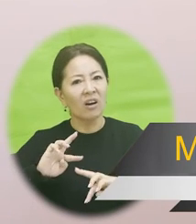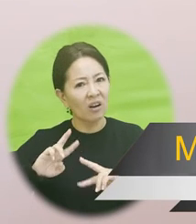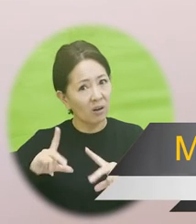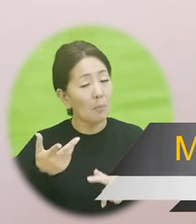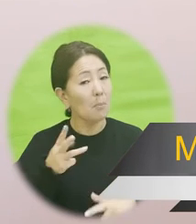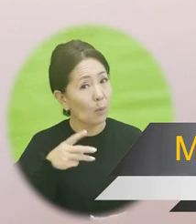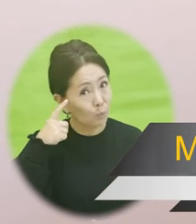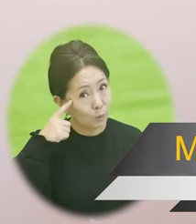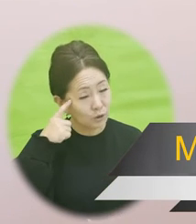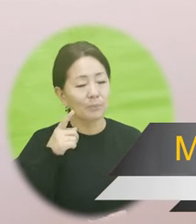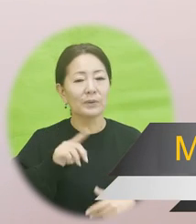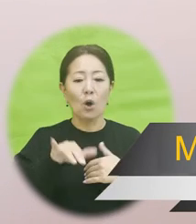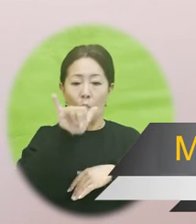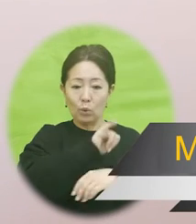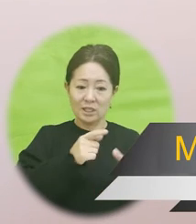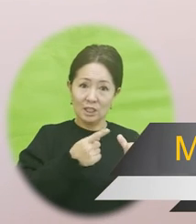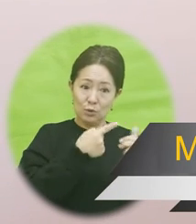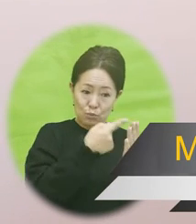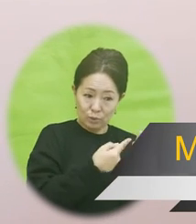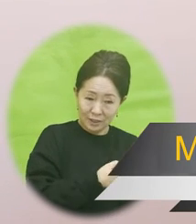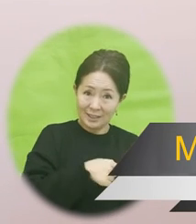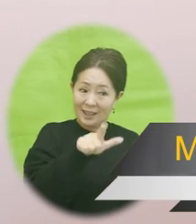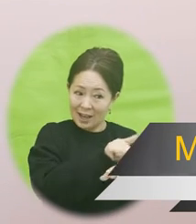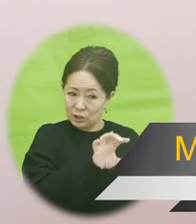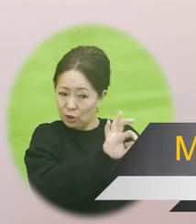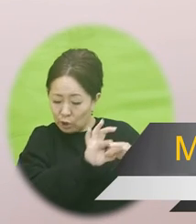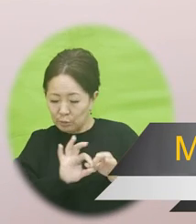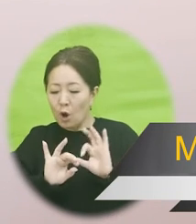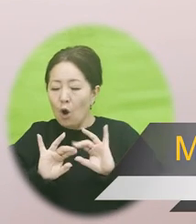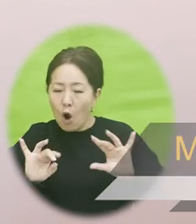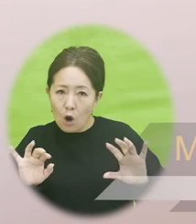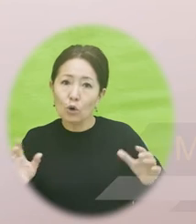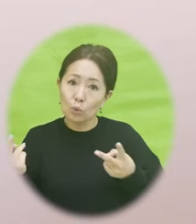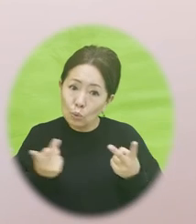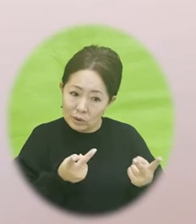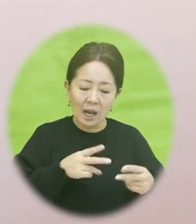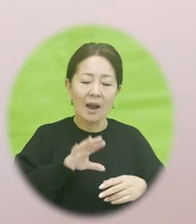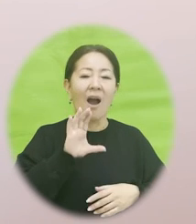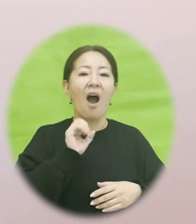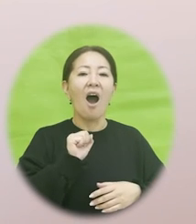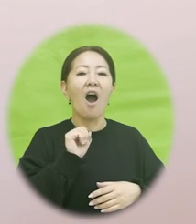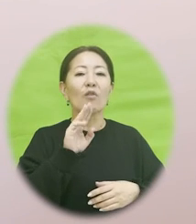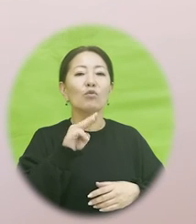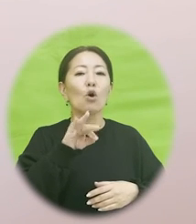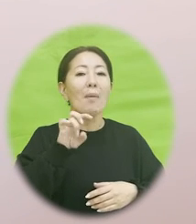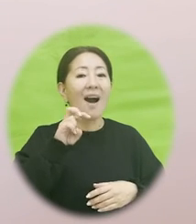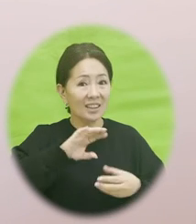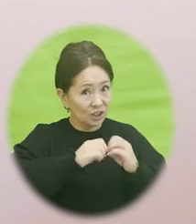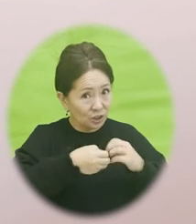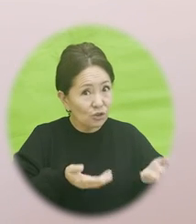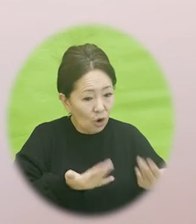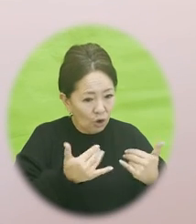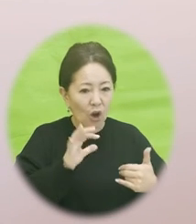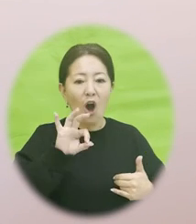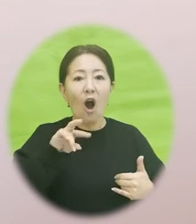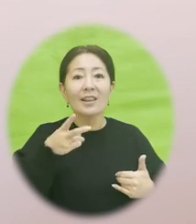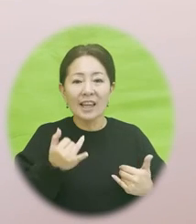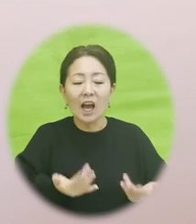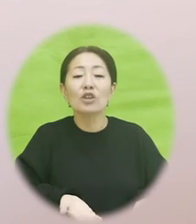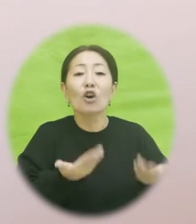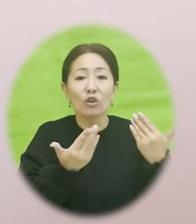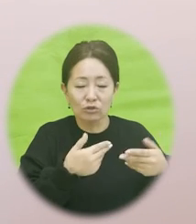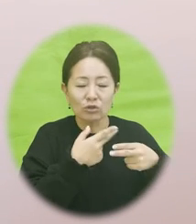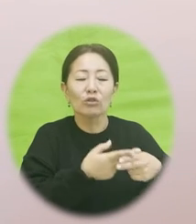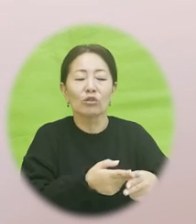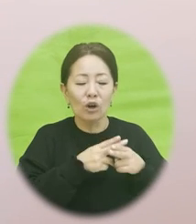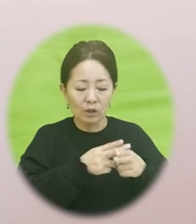цаашдад мэдээж бас улсын бүртгэлийн газартай холбоотой бусад үйлчлэгийг автоматжуулах, онлайн болох хэлбэр дээр бас банк болон банкны салбарынхан маань нэлен хамтарч ажиллах